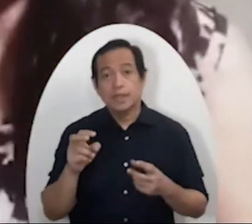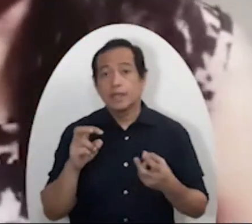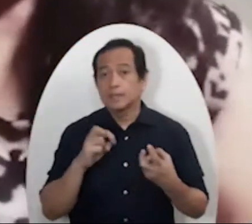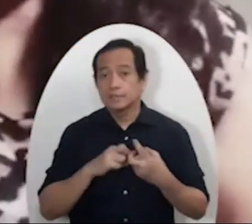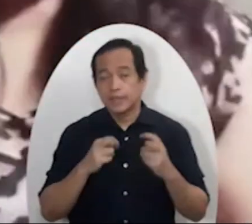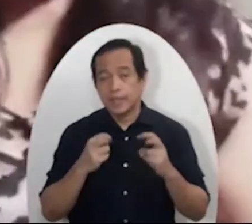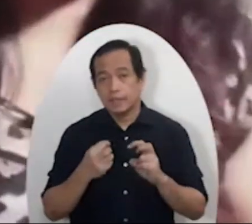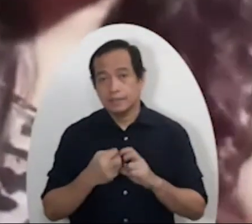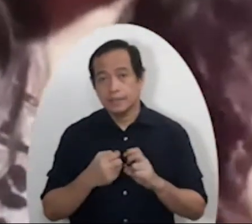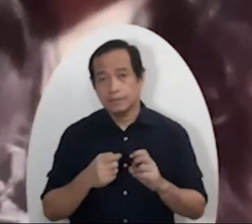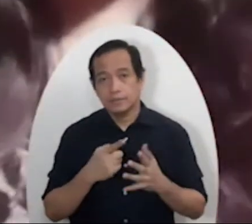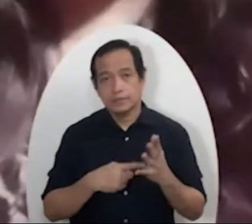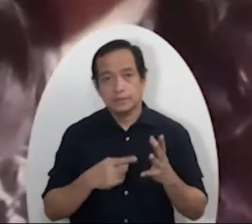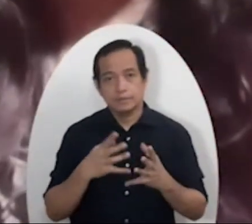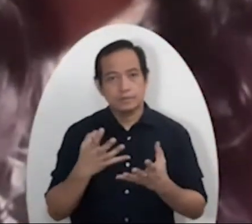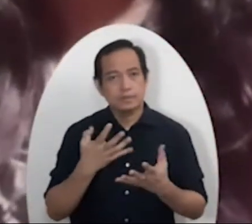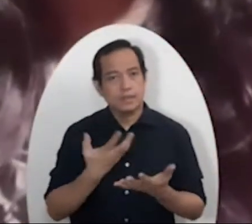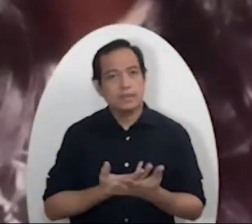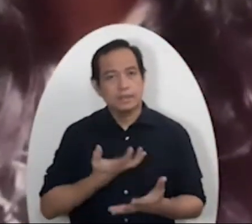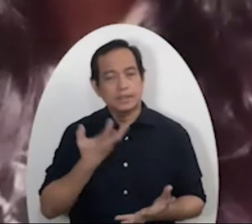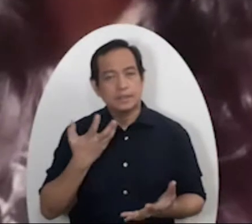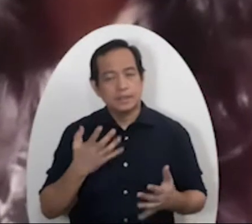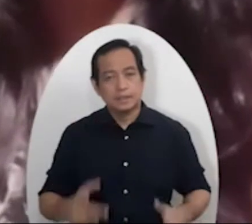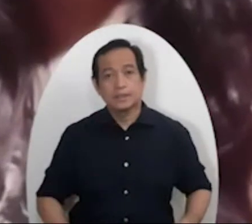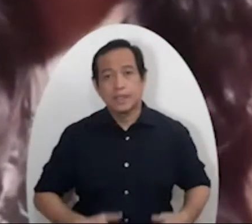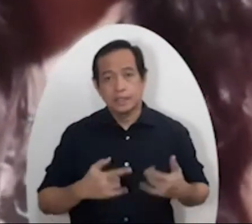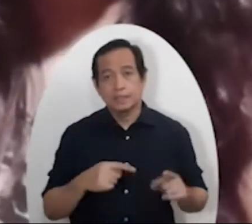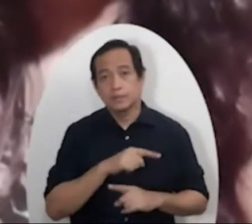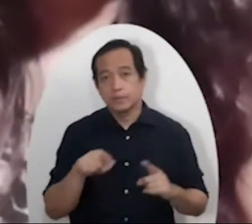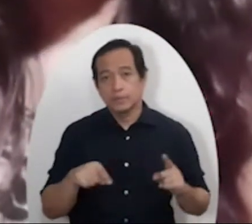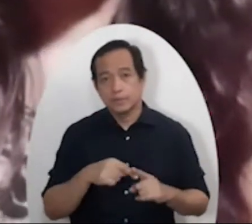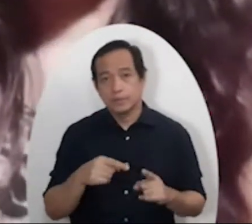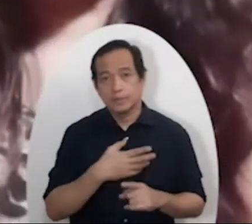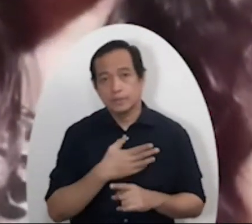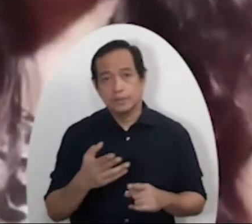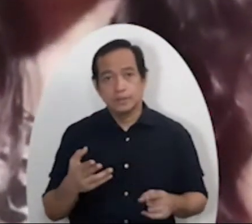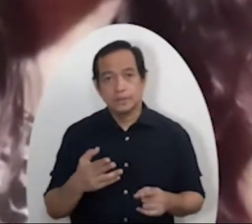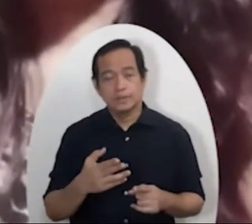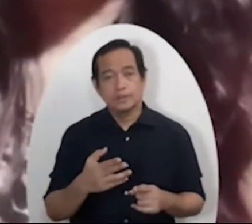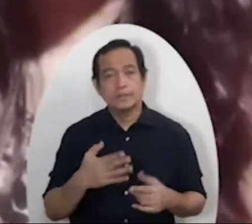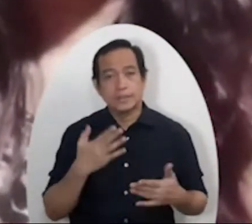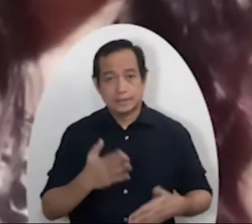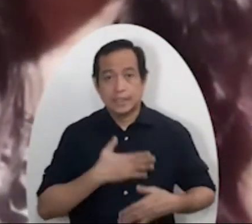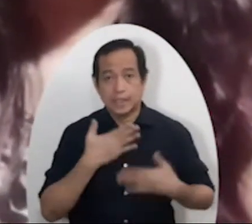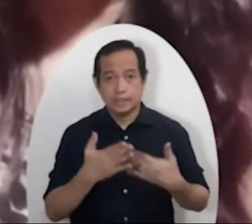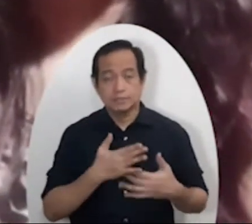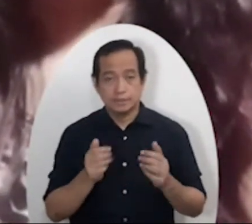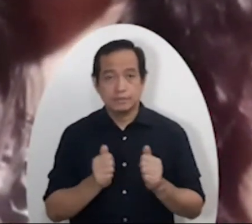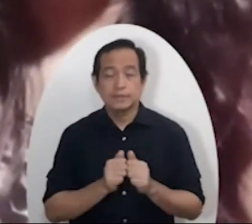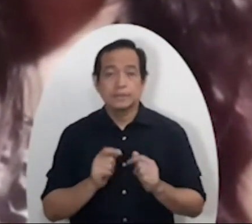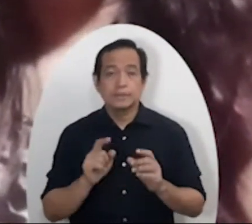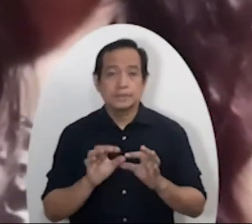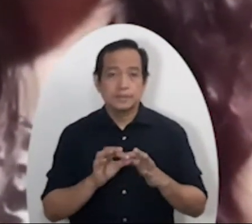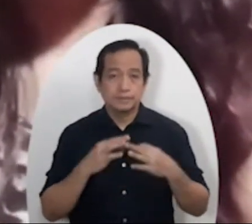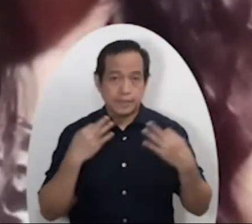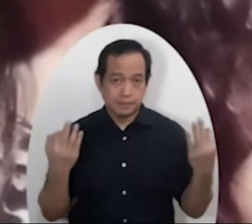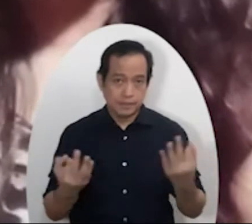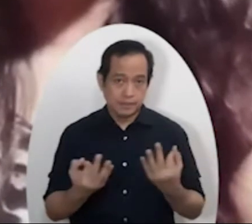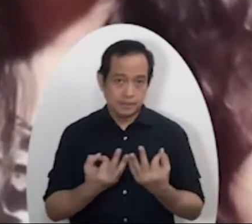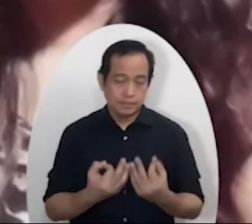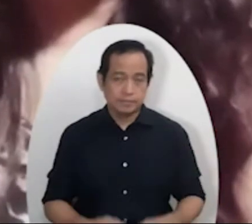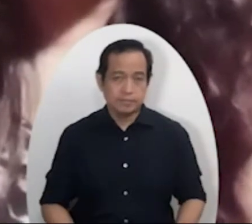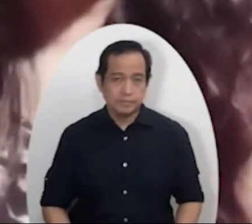ang pasyente na ganoon. Madalas kasabay din ito ang iba pang mga anomalya tulad ng cleft lip or palate, bingot kung